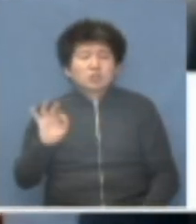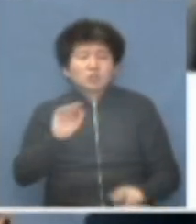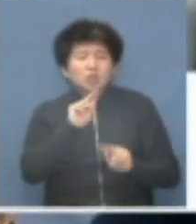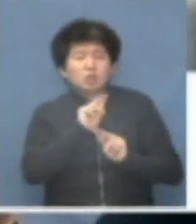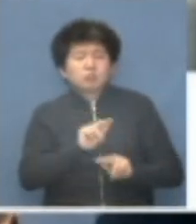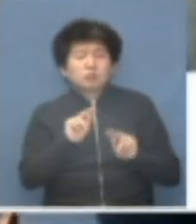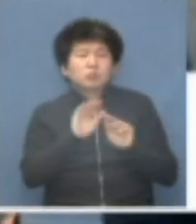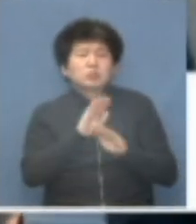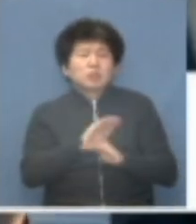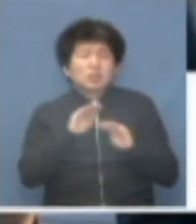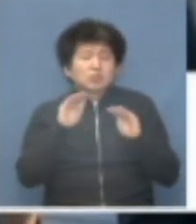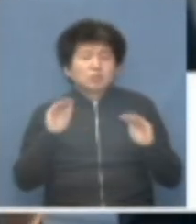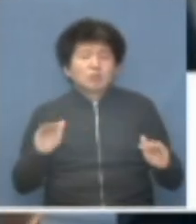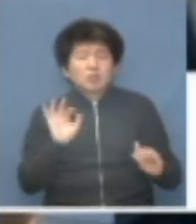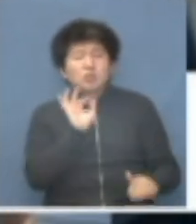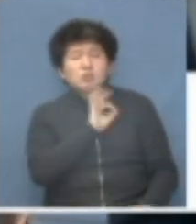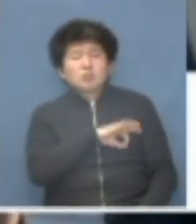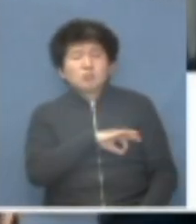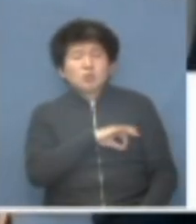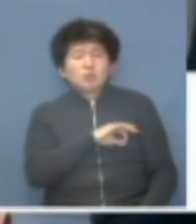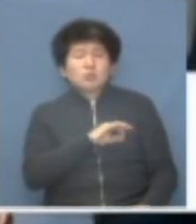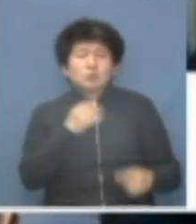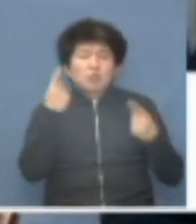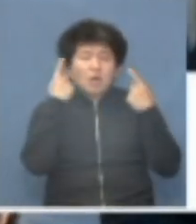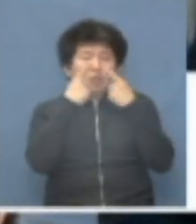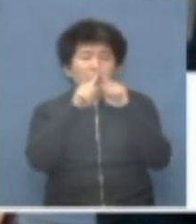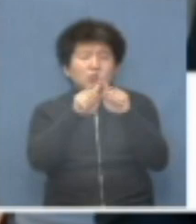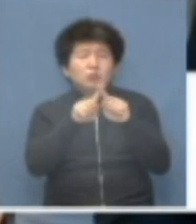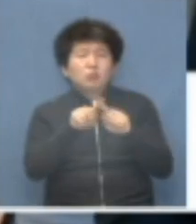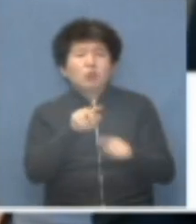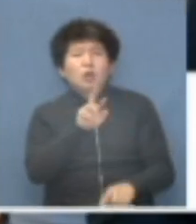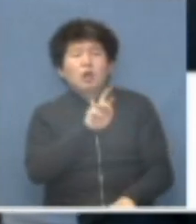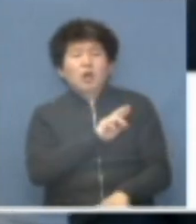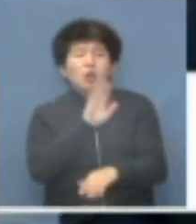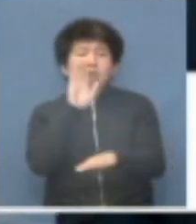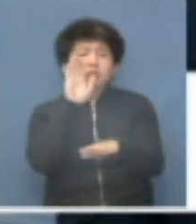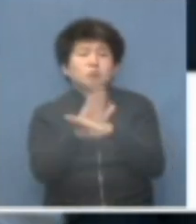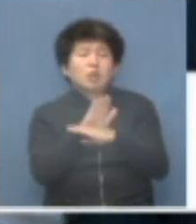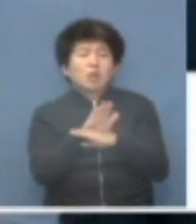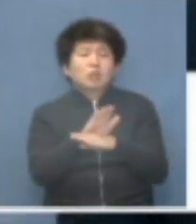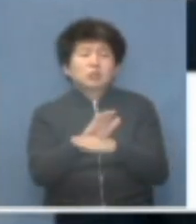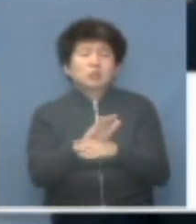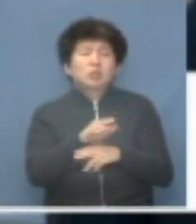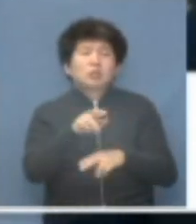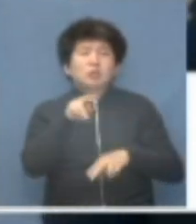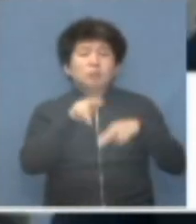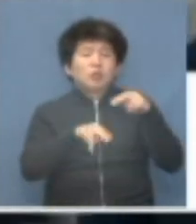применяют современные технологии. Я дал поручение строить дома по контракту для учителей.